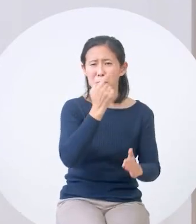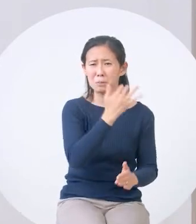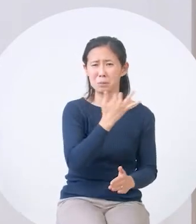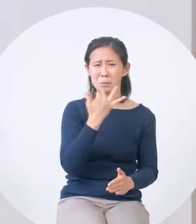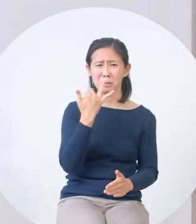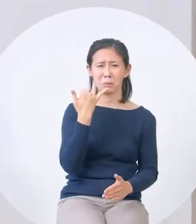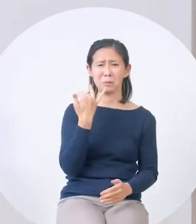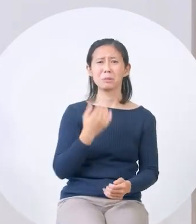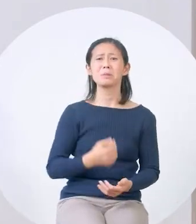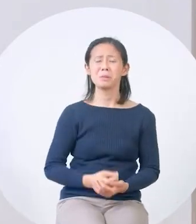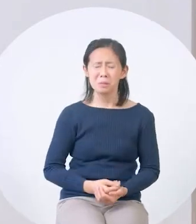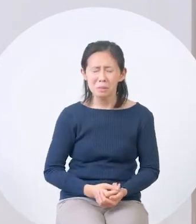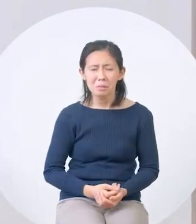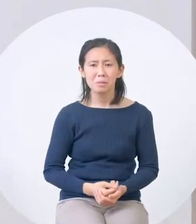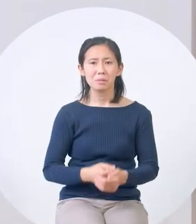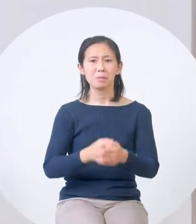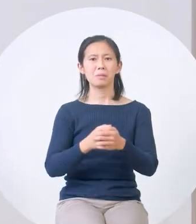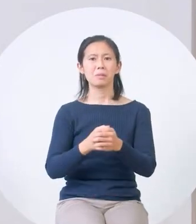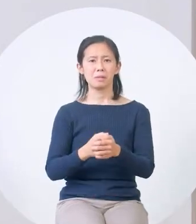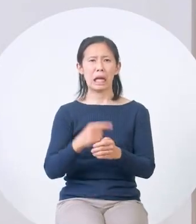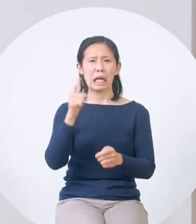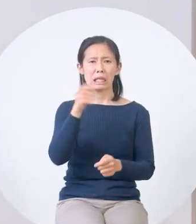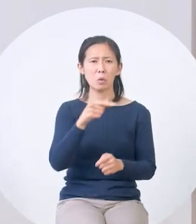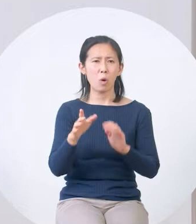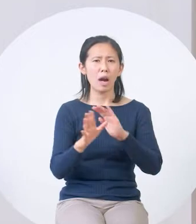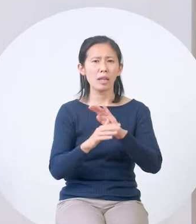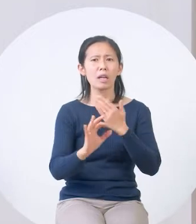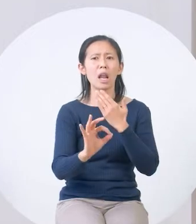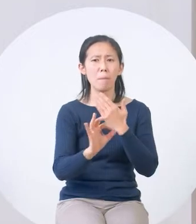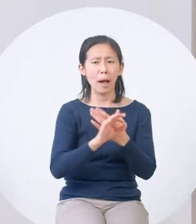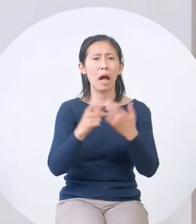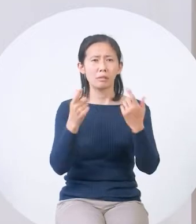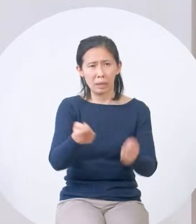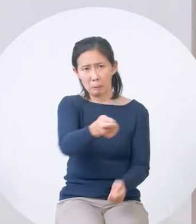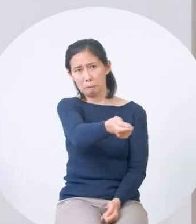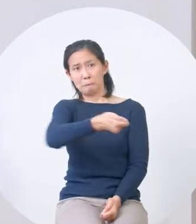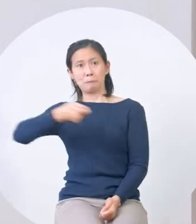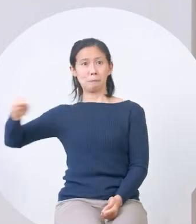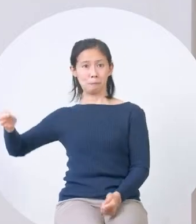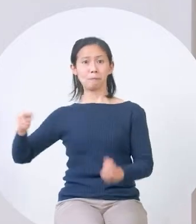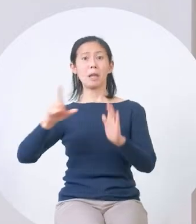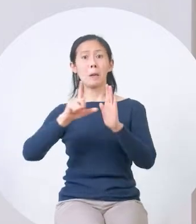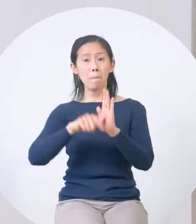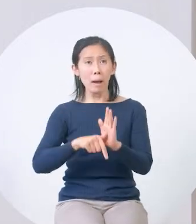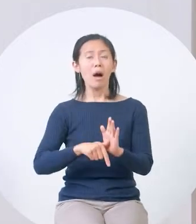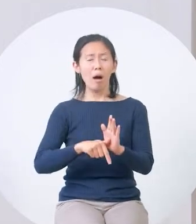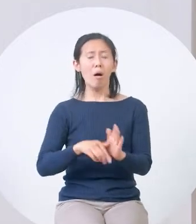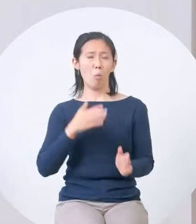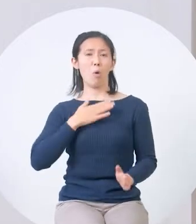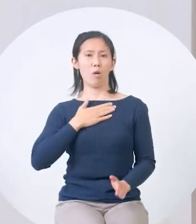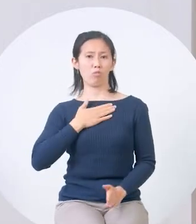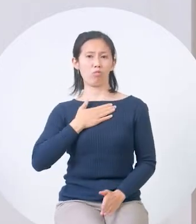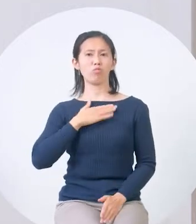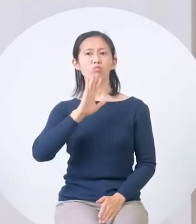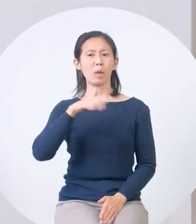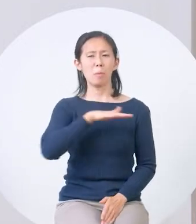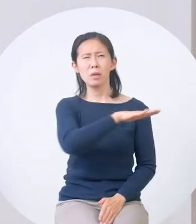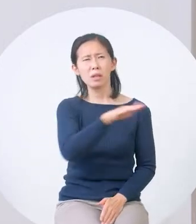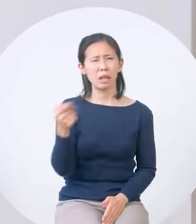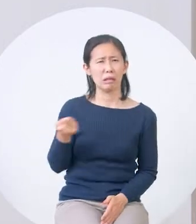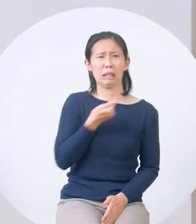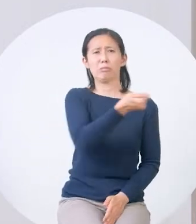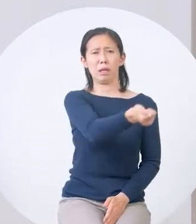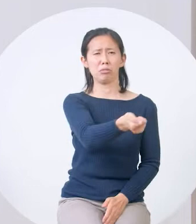うん、だから人がいなければオープンにしといてくれればいいんですけど、皆さん結構閉めるの